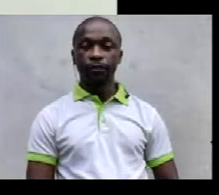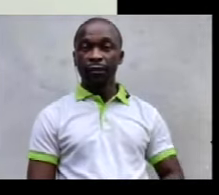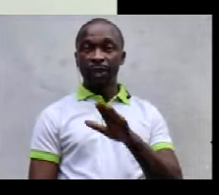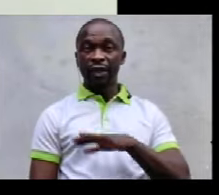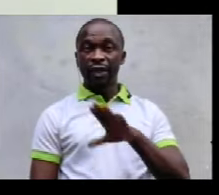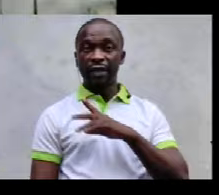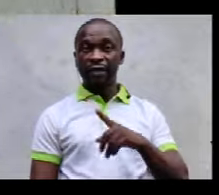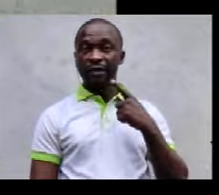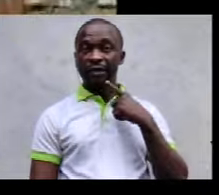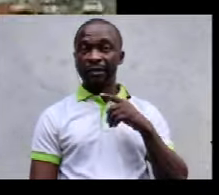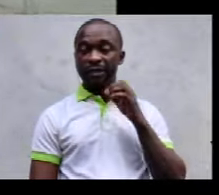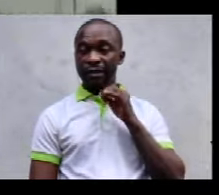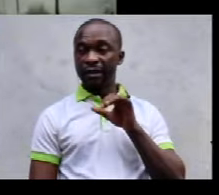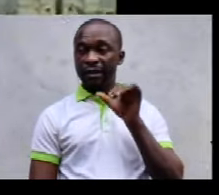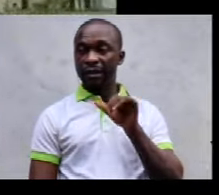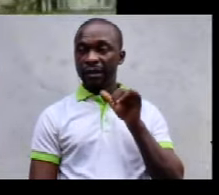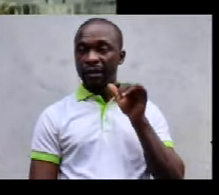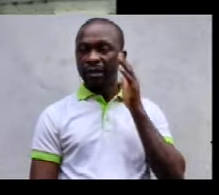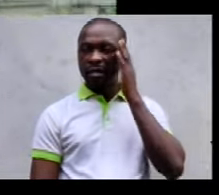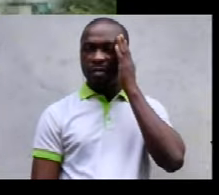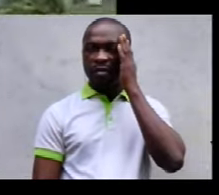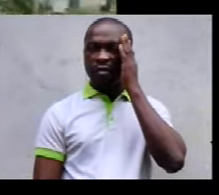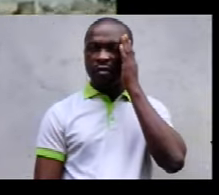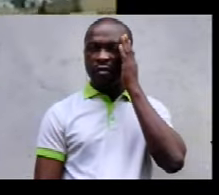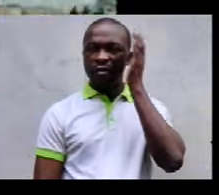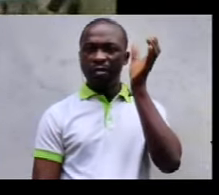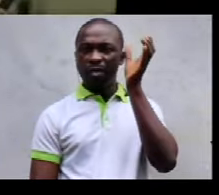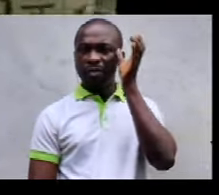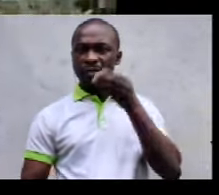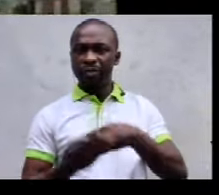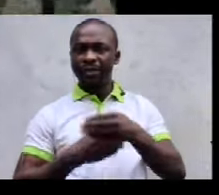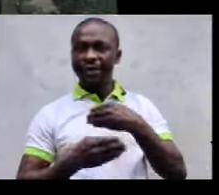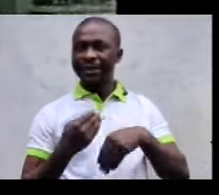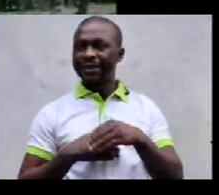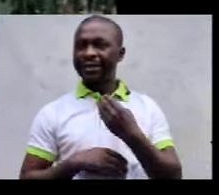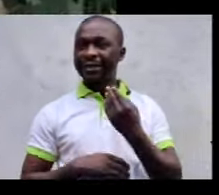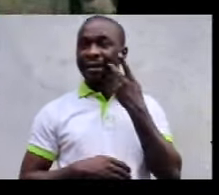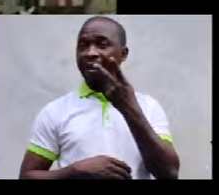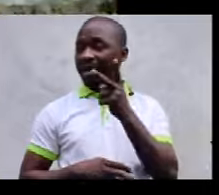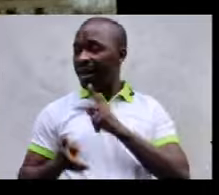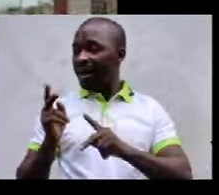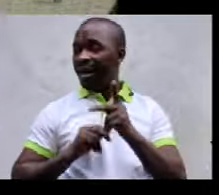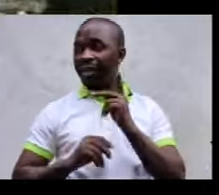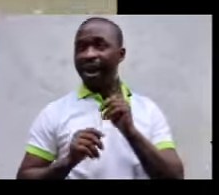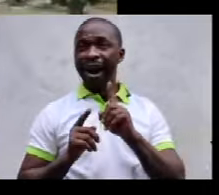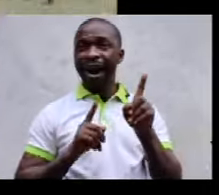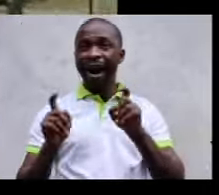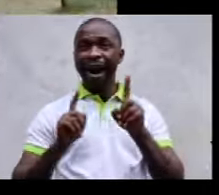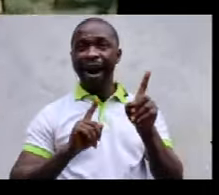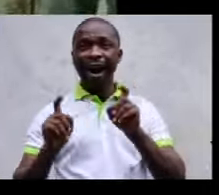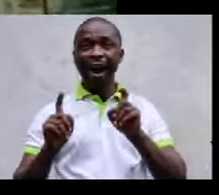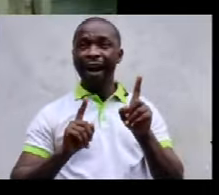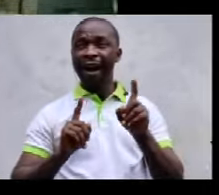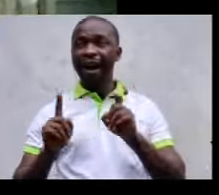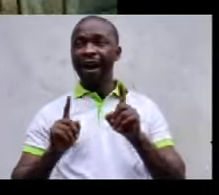Ici au camp militaire de Kouantoma, à Bata, la capitale économique de la Guinée équatoriale. 16 enfants et adultes